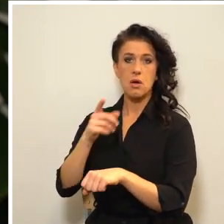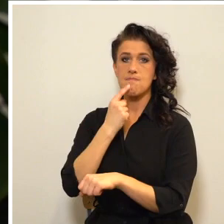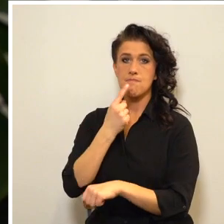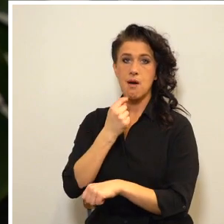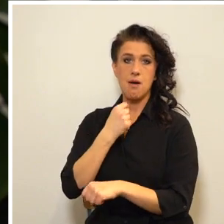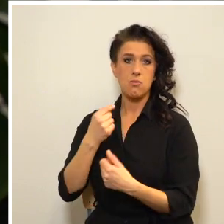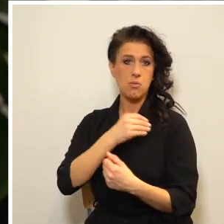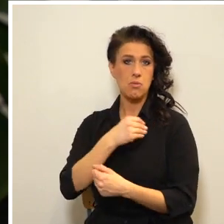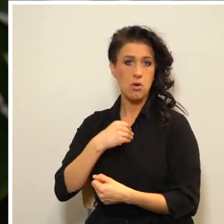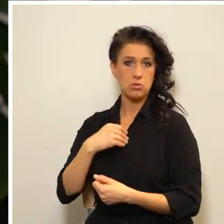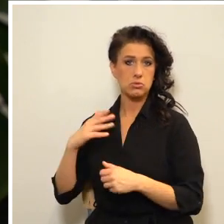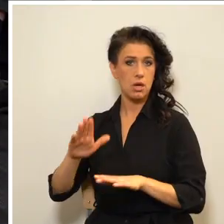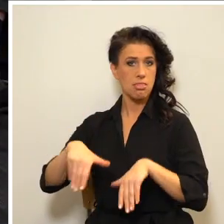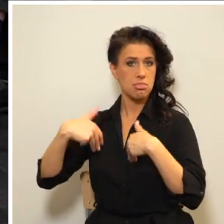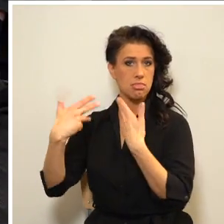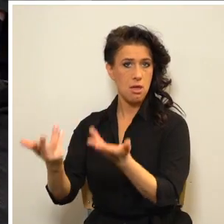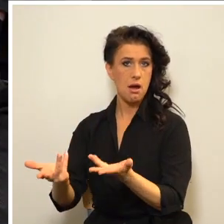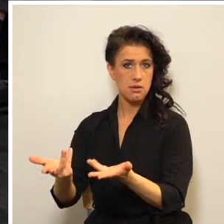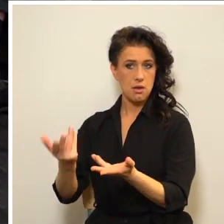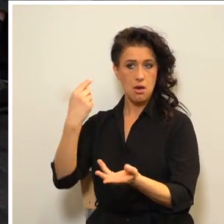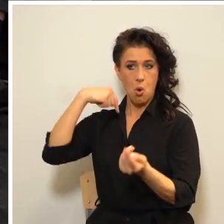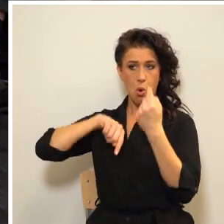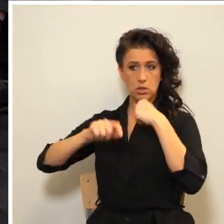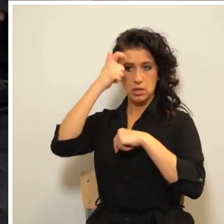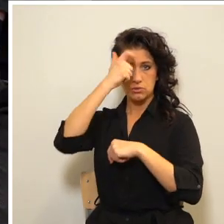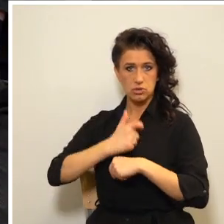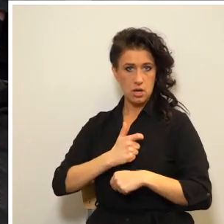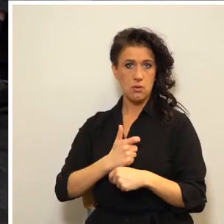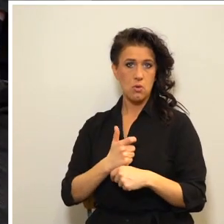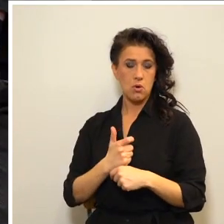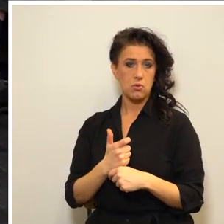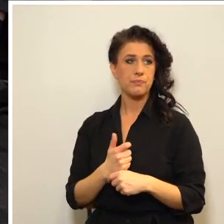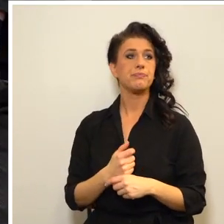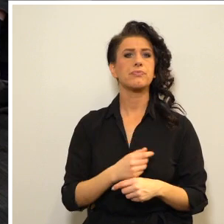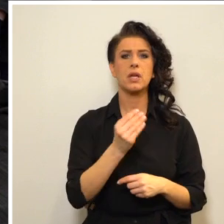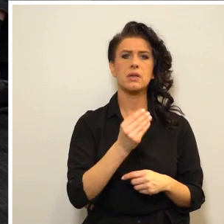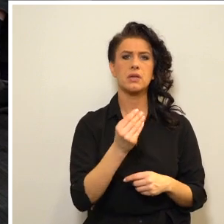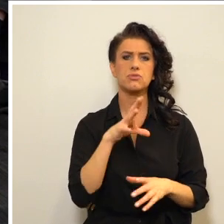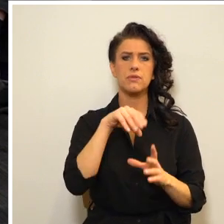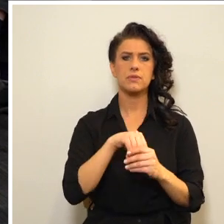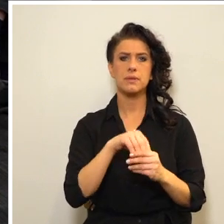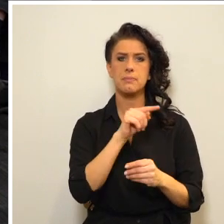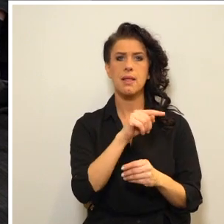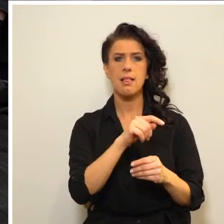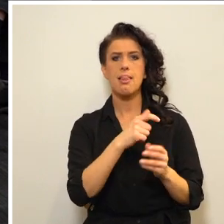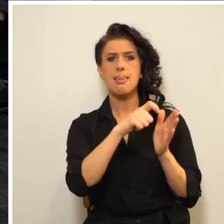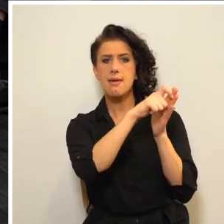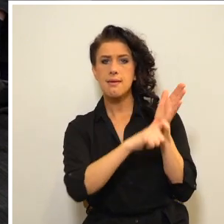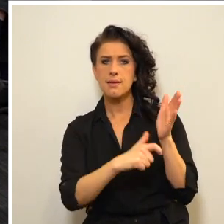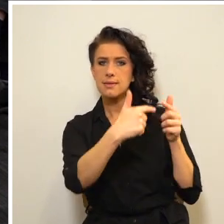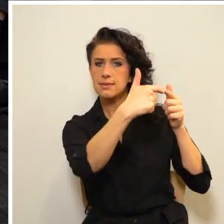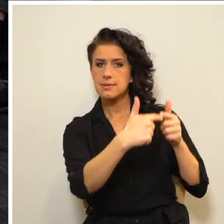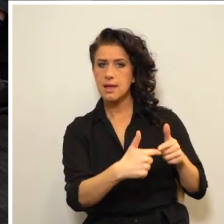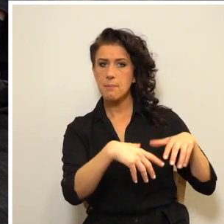tych przeszczepów tak mało dawców jeszcze do tej listy o której pan profesor mówili tych inwestorów i prekursorów